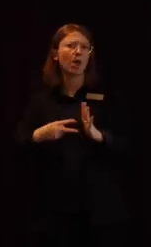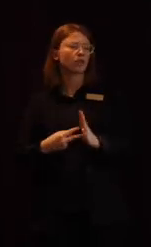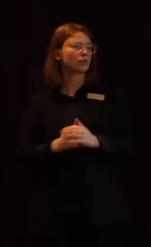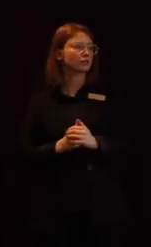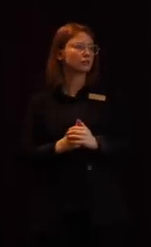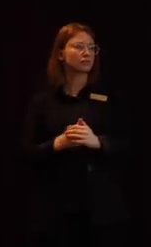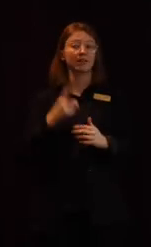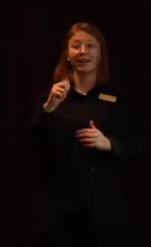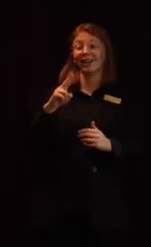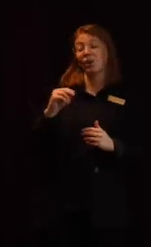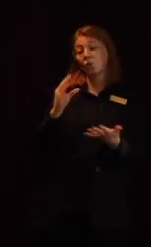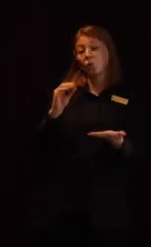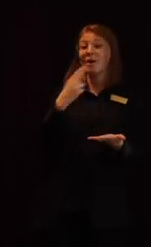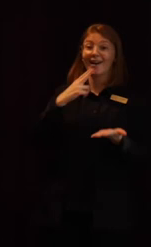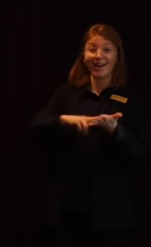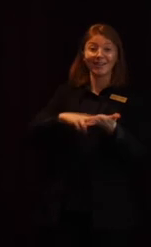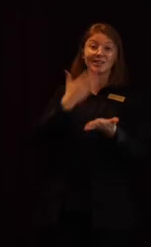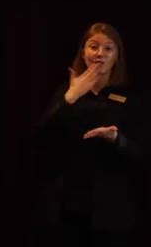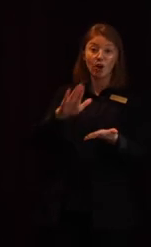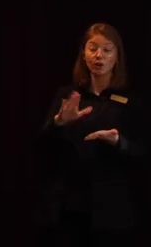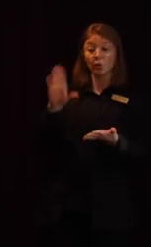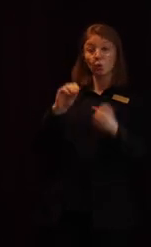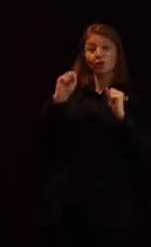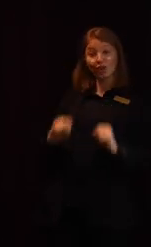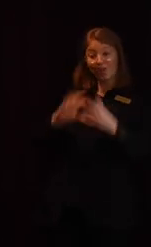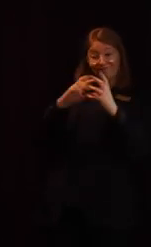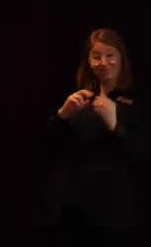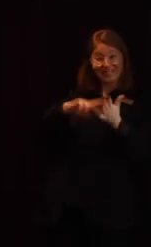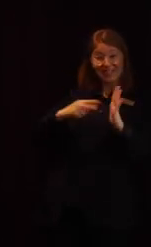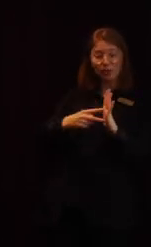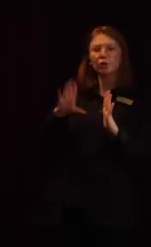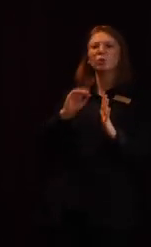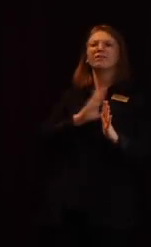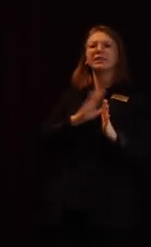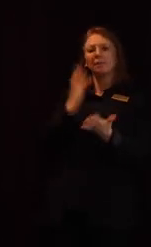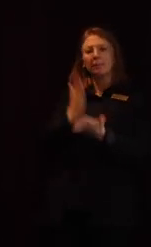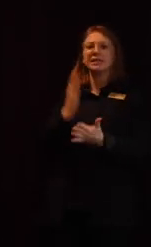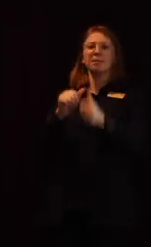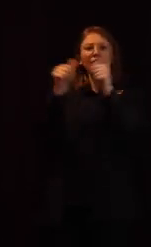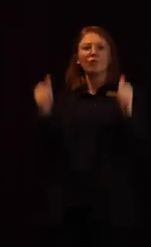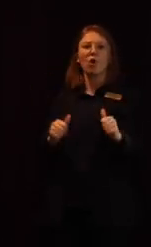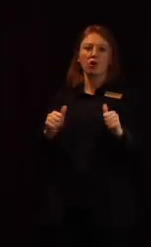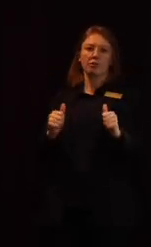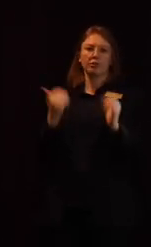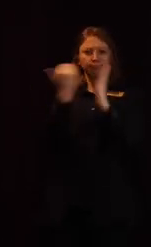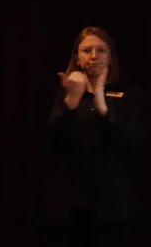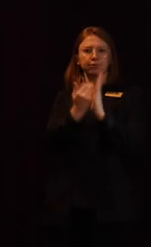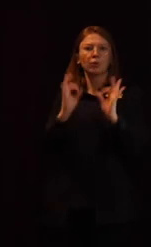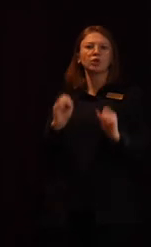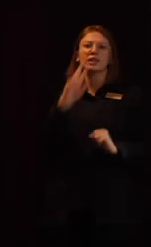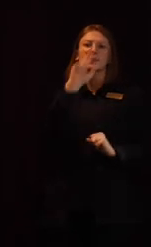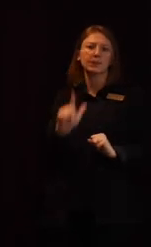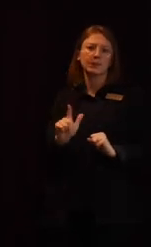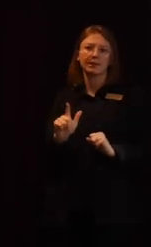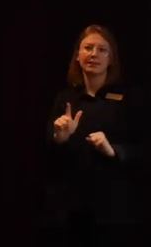är det ärliga svaret är att när man ska göra sina strategi så finns det ganska bestämd form för hur ska en sån strategi se ut. Och ibland så tycker man att det är väl inga problem att ta